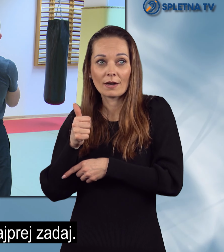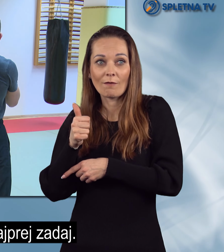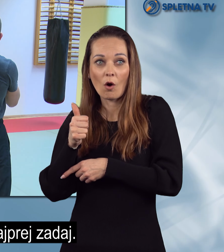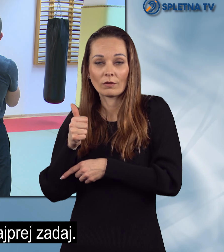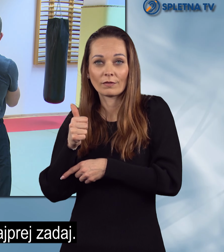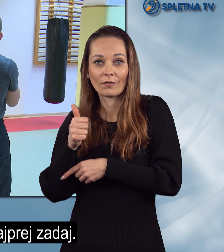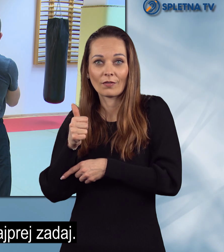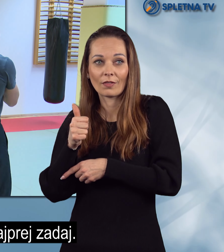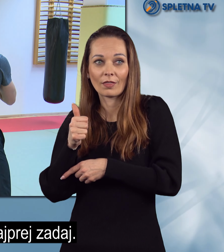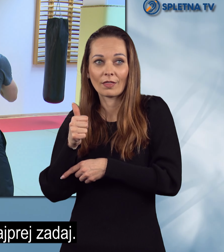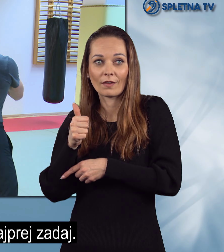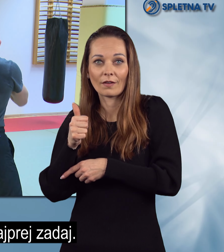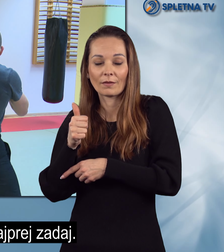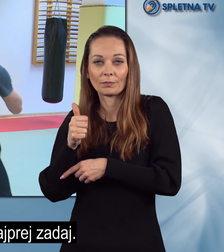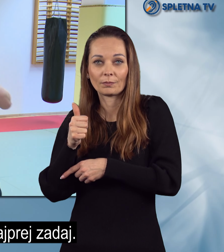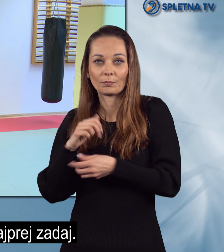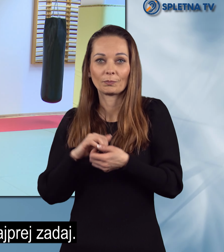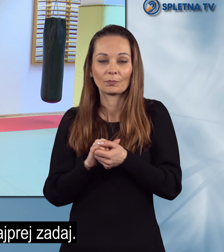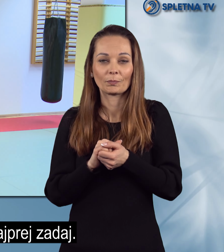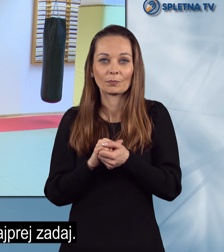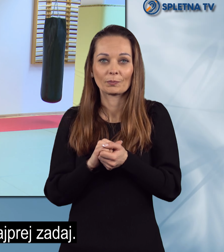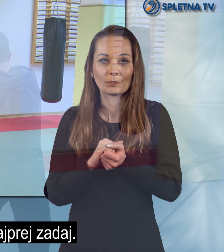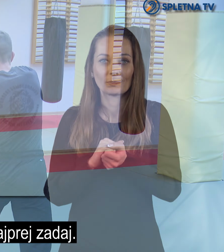prva zadnja.